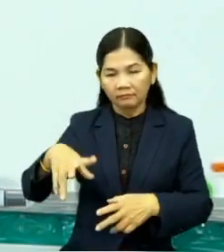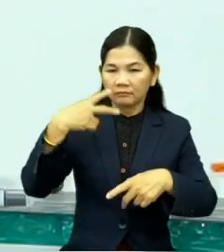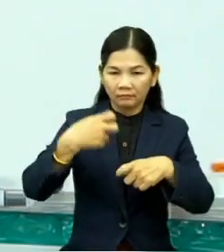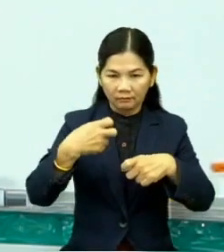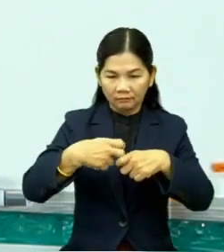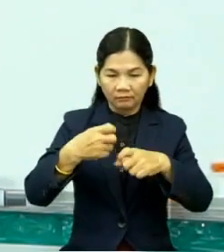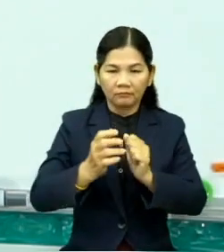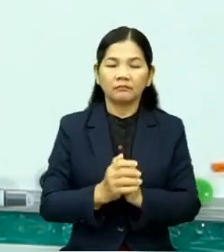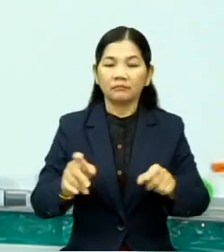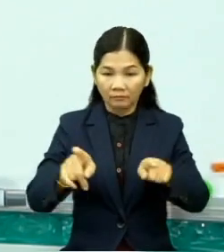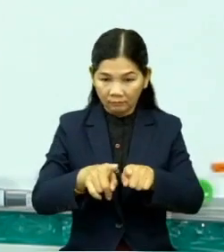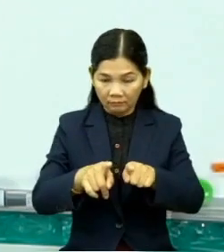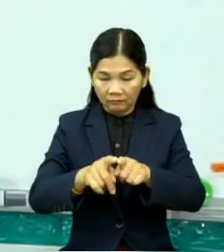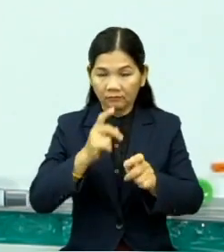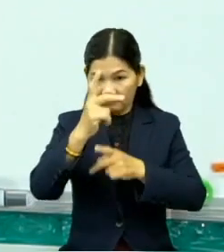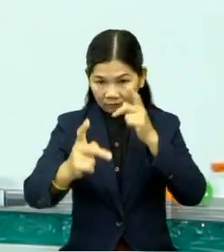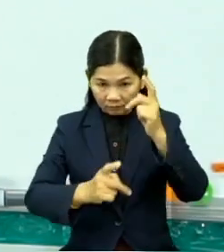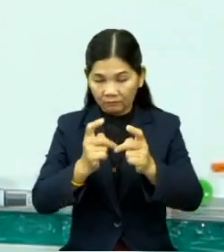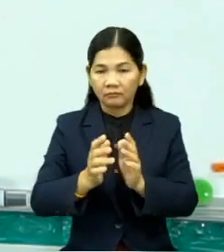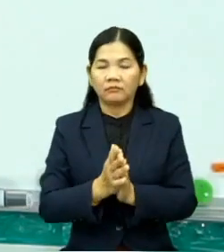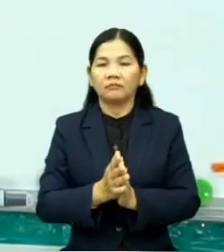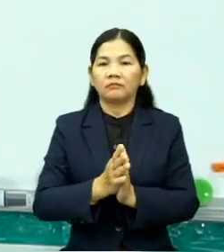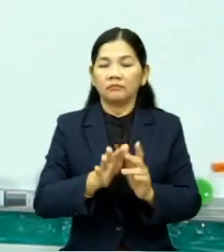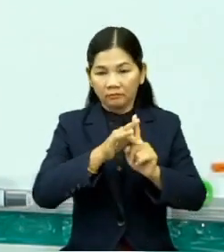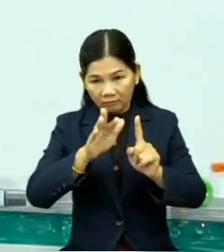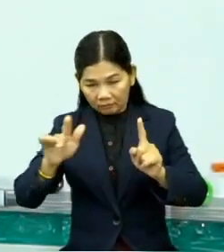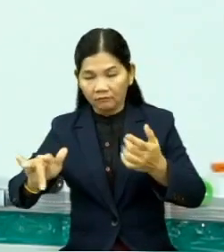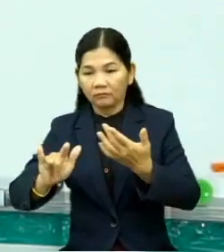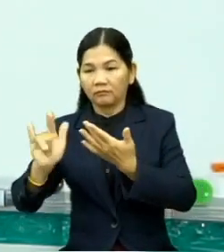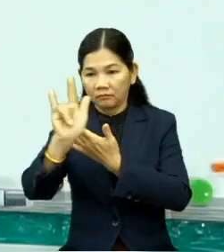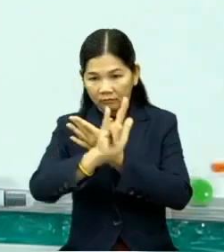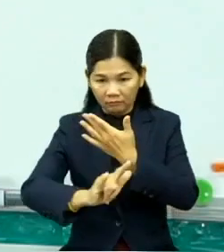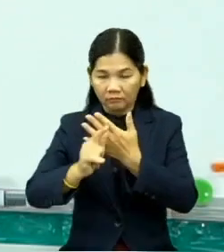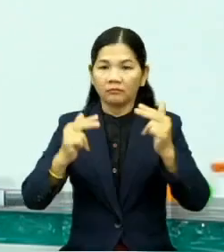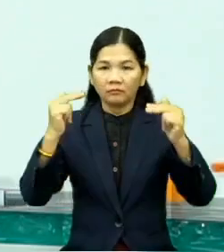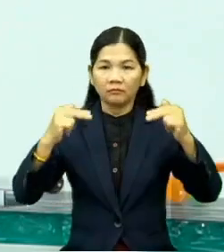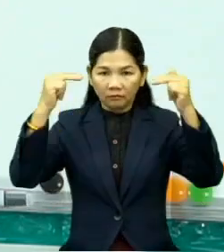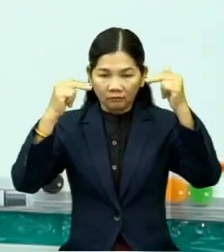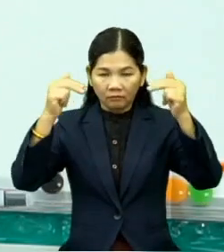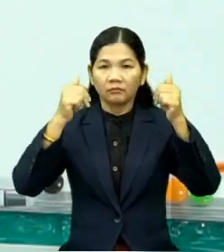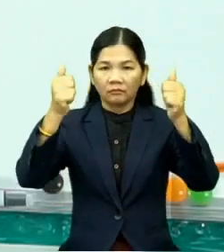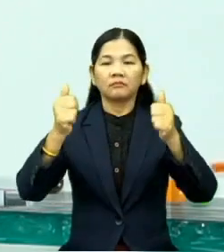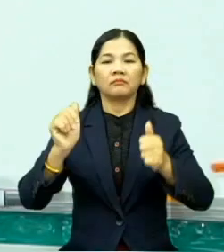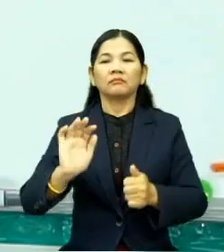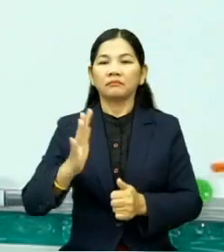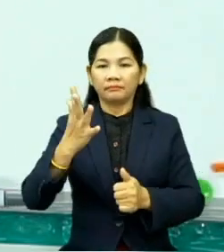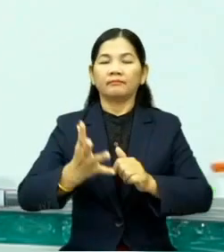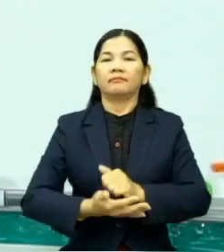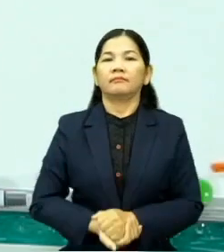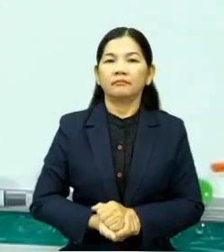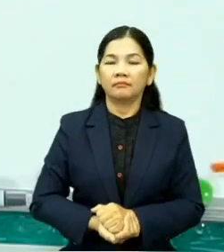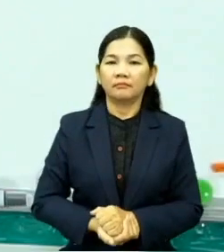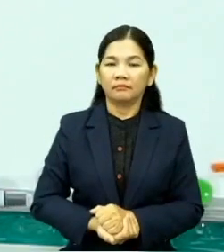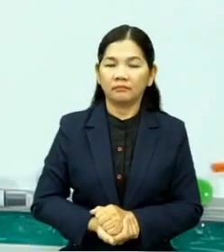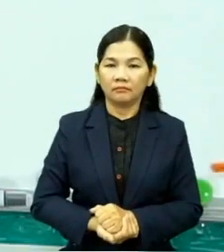បាកដូចគ្រឿងភ្លេងបរទេសទំនើបឡើយហើយក៏មិន